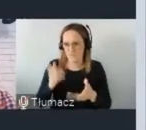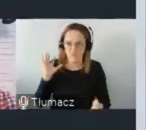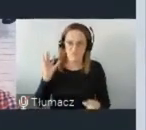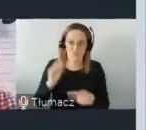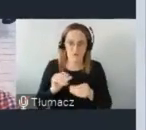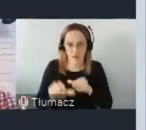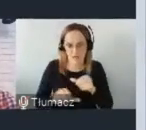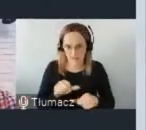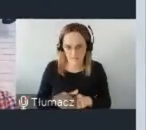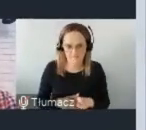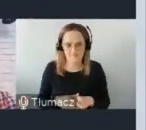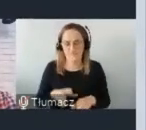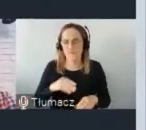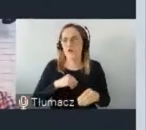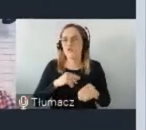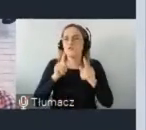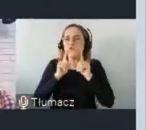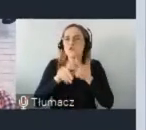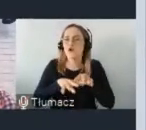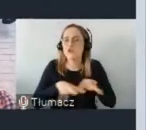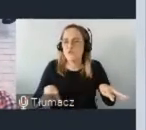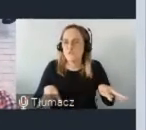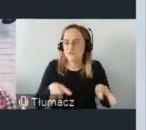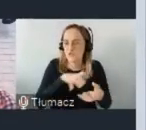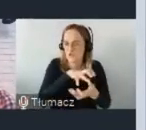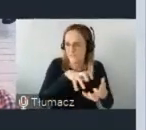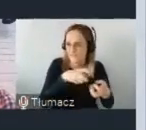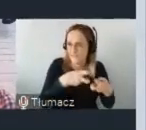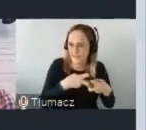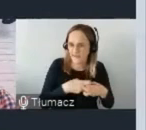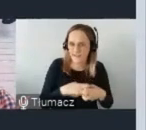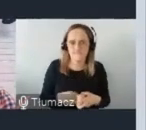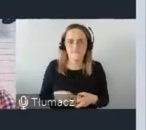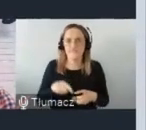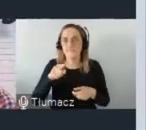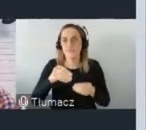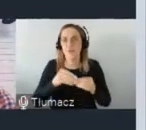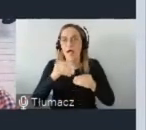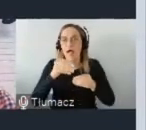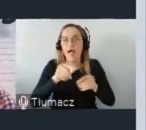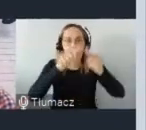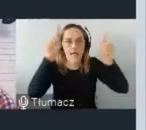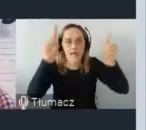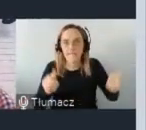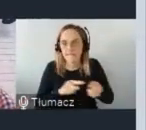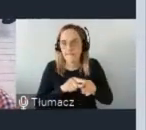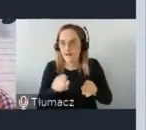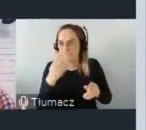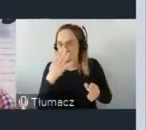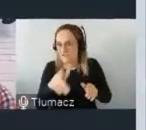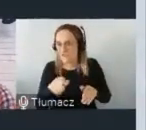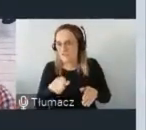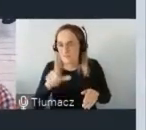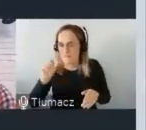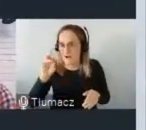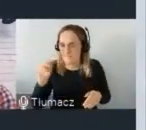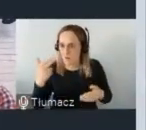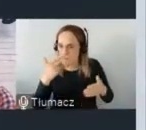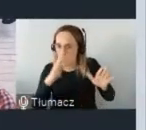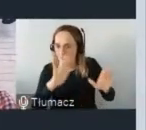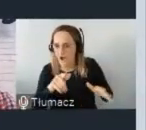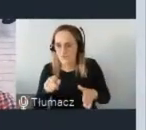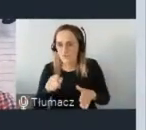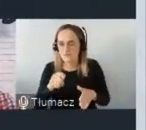traktować rzeczywistość rozszerzoną, bo teraz przejdę do tej rozszerzonej. Tak jak tutaj na tym ekranie Paweł z naszymi dzieciakami w Centrum Kompetencji Cyfrowych pokazuje